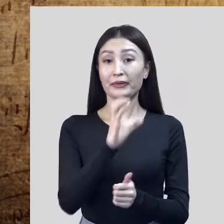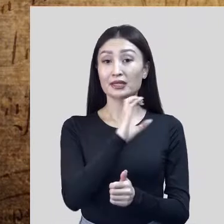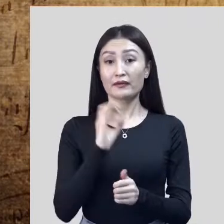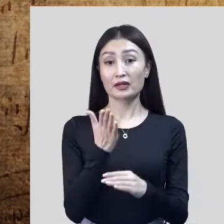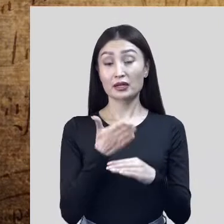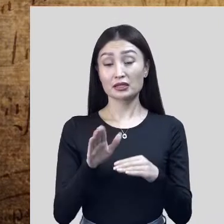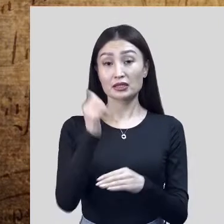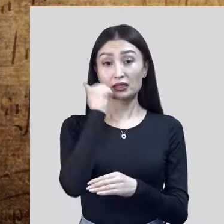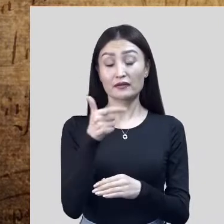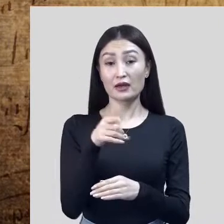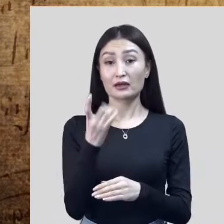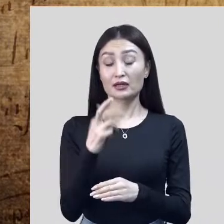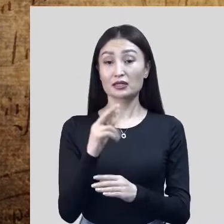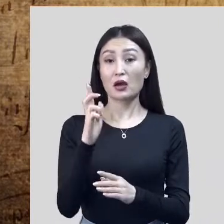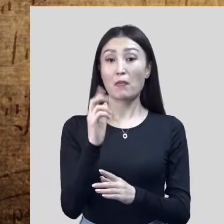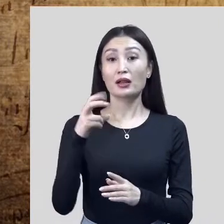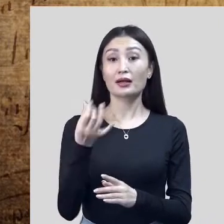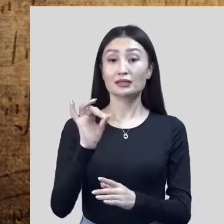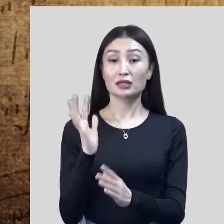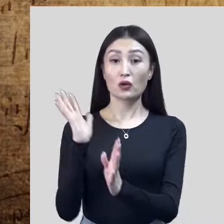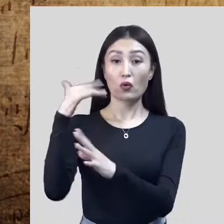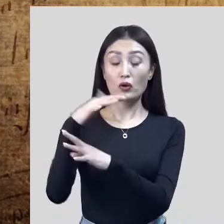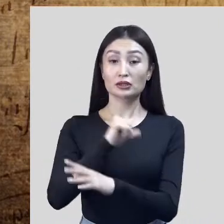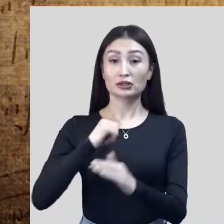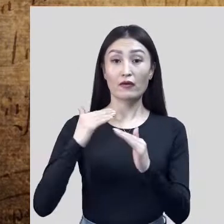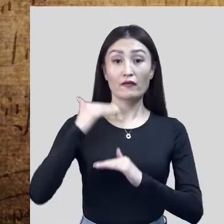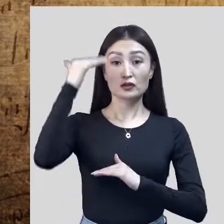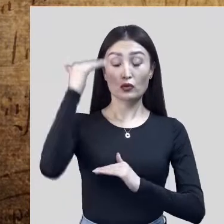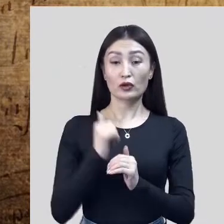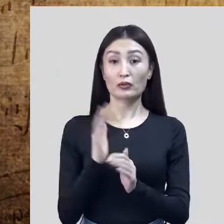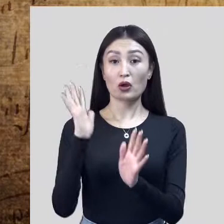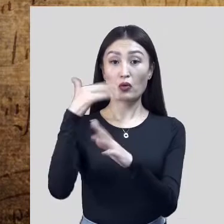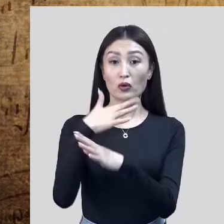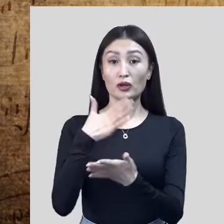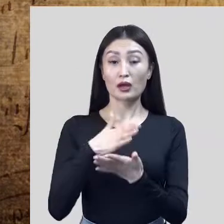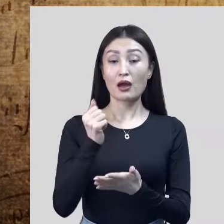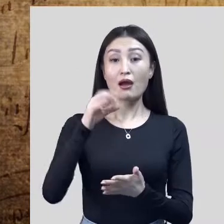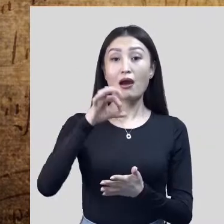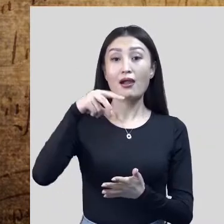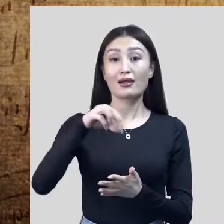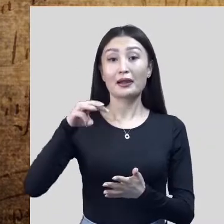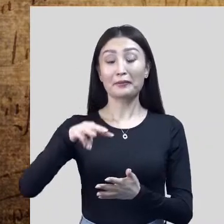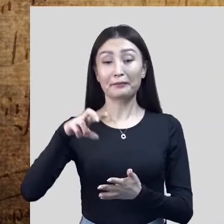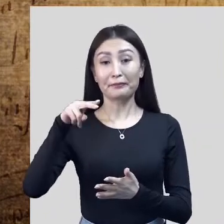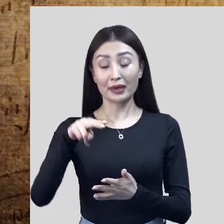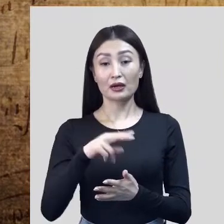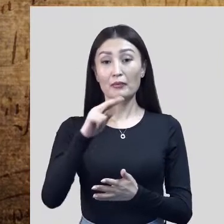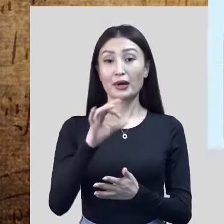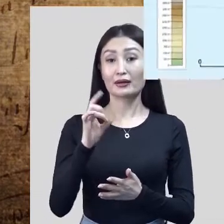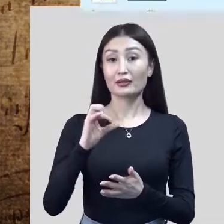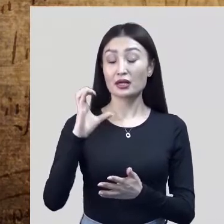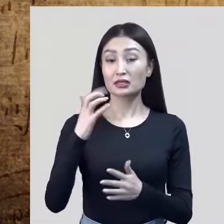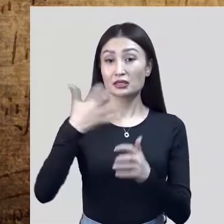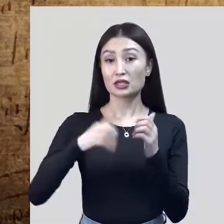Северная часть Древней Греции окружена хребтами Балканских гор. Самыми высокими горными вершинами являются Олимп и Парнас. Среди